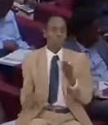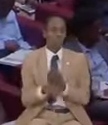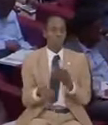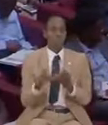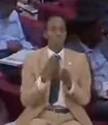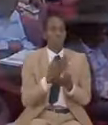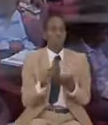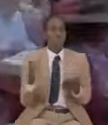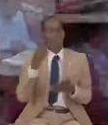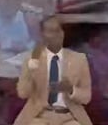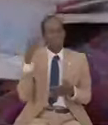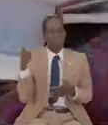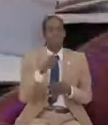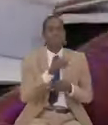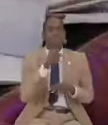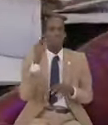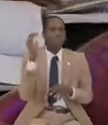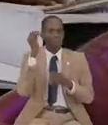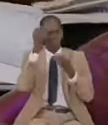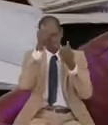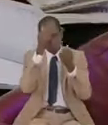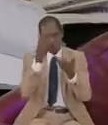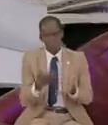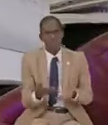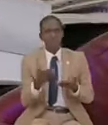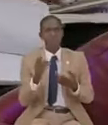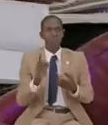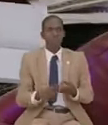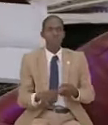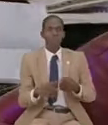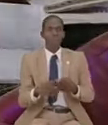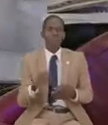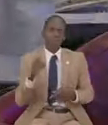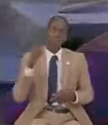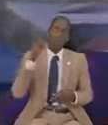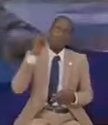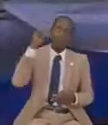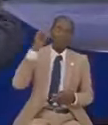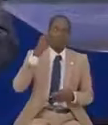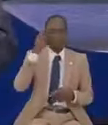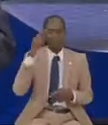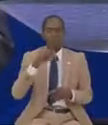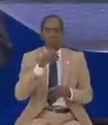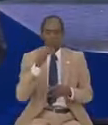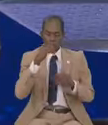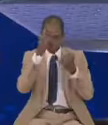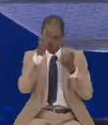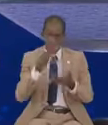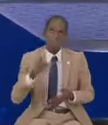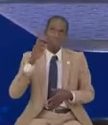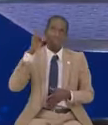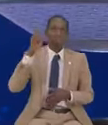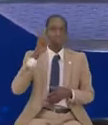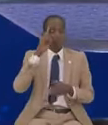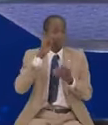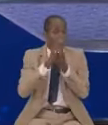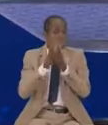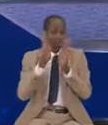parce que ne l'ont pas écouté parce qu'ils ne l'ont pas écouté croyant